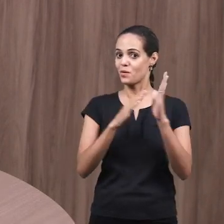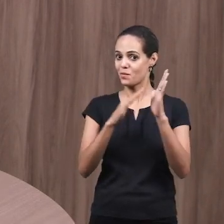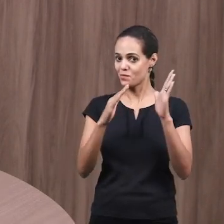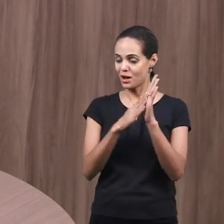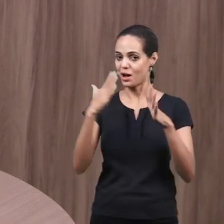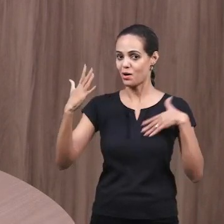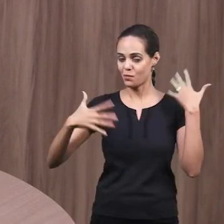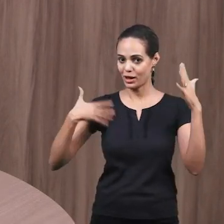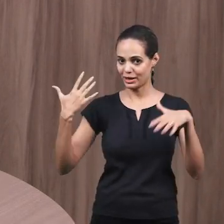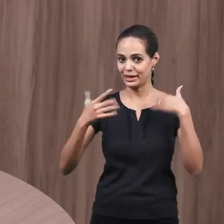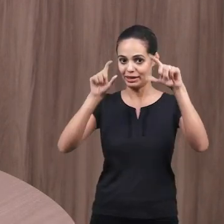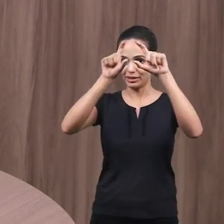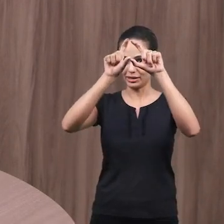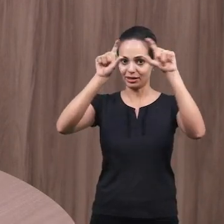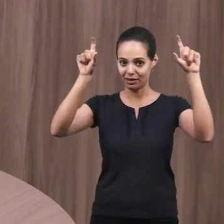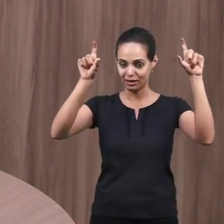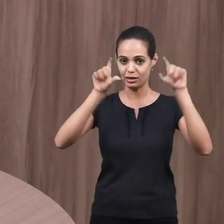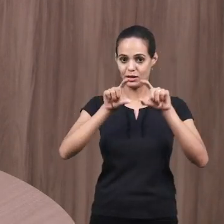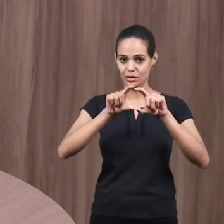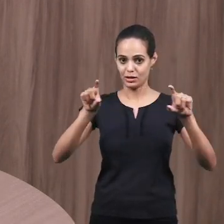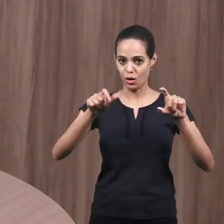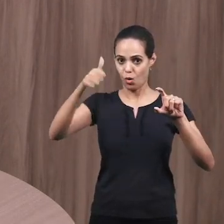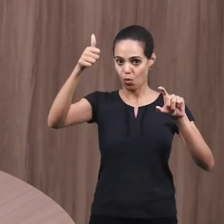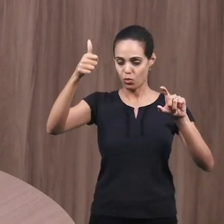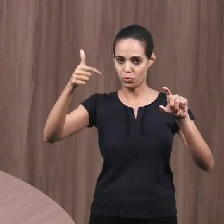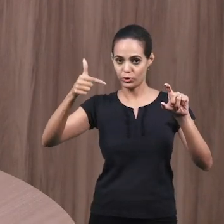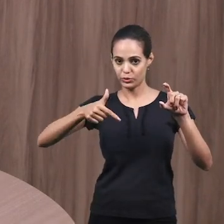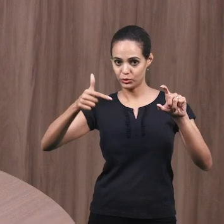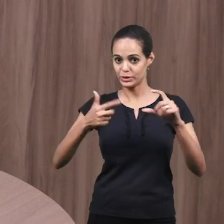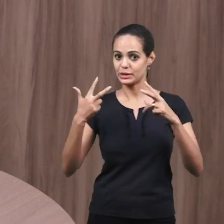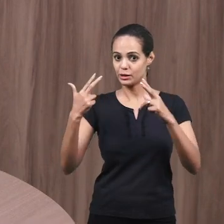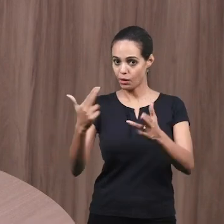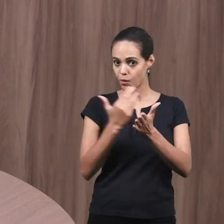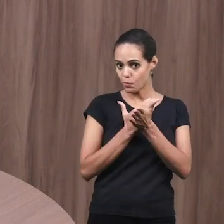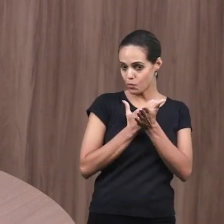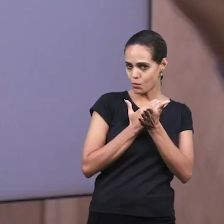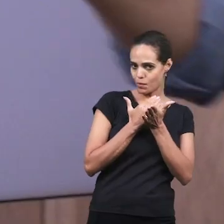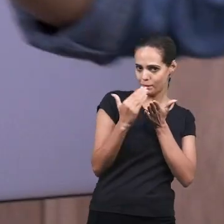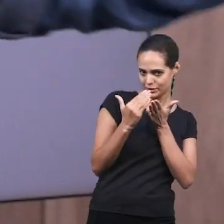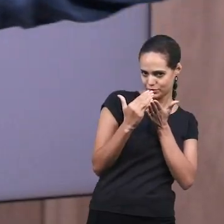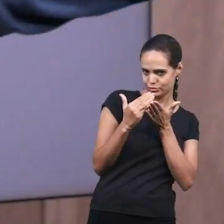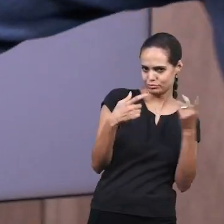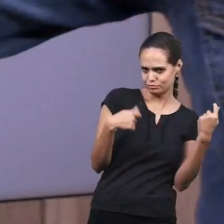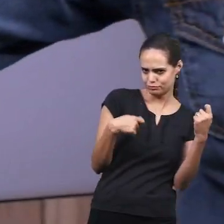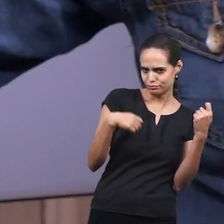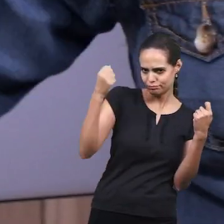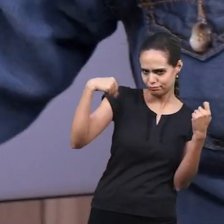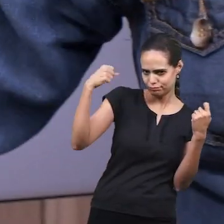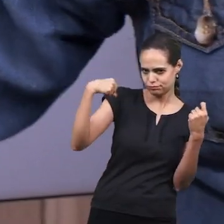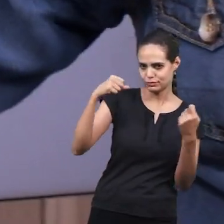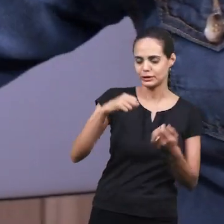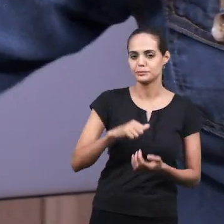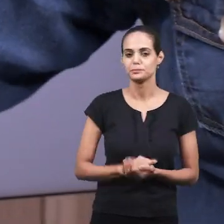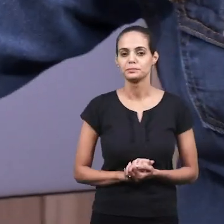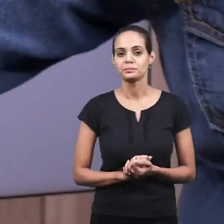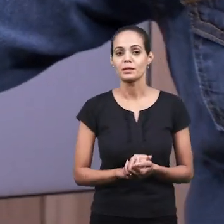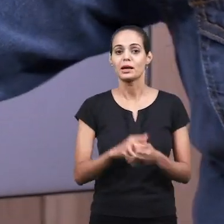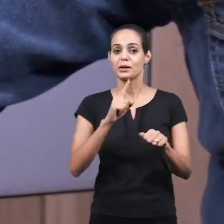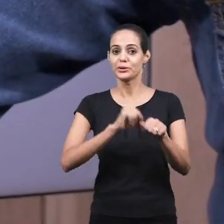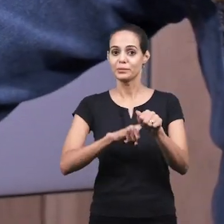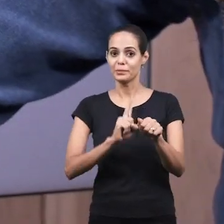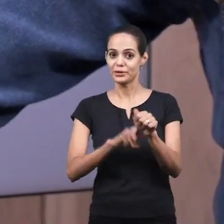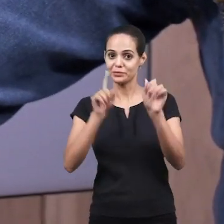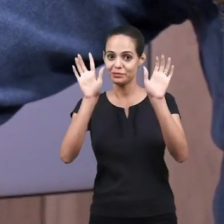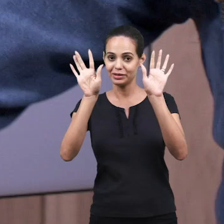couplets 1 et 2 sera égal à l'introduction. Et à la fin, nous